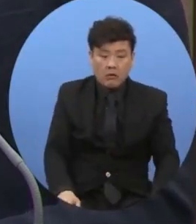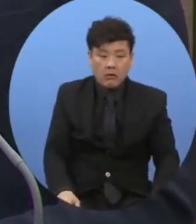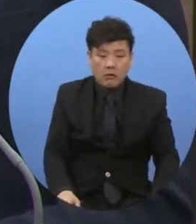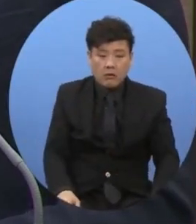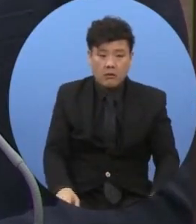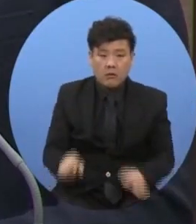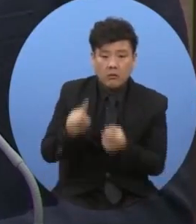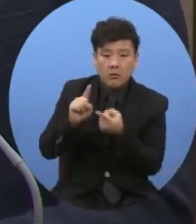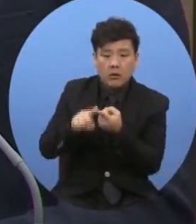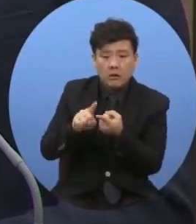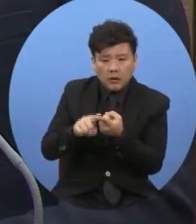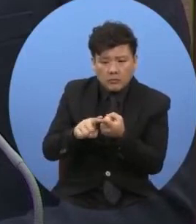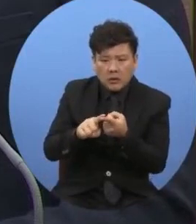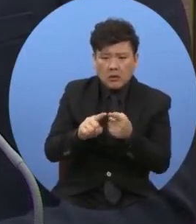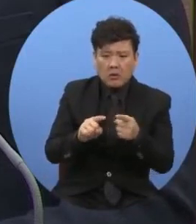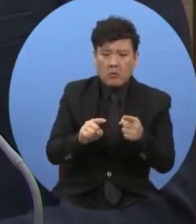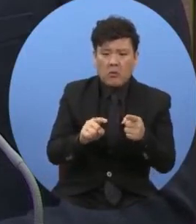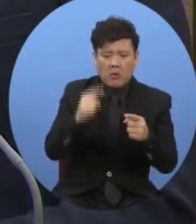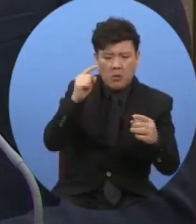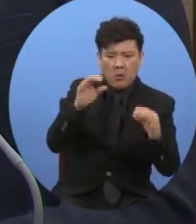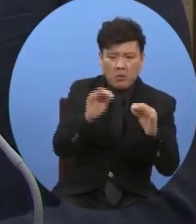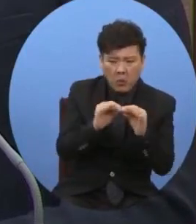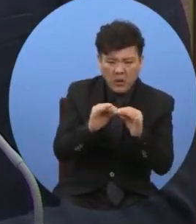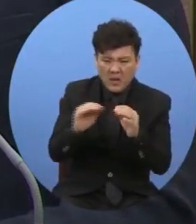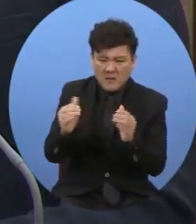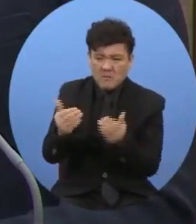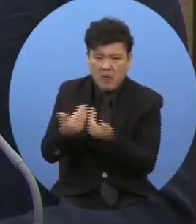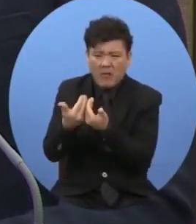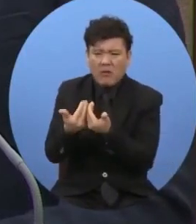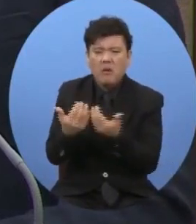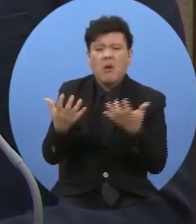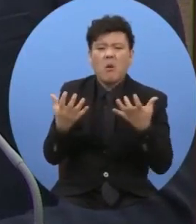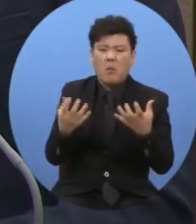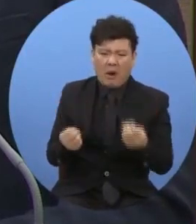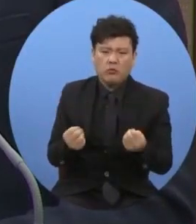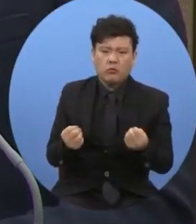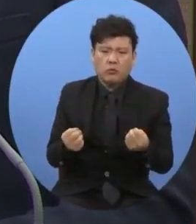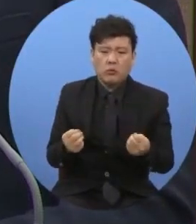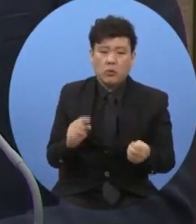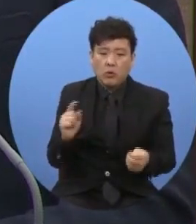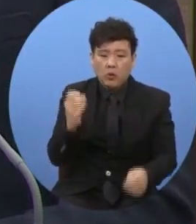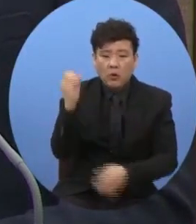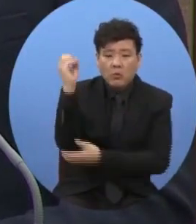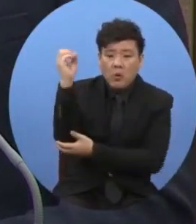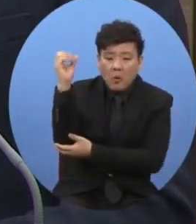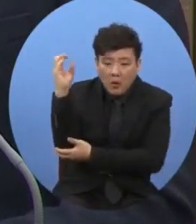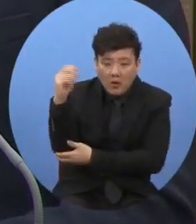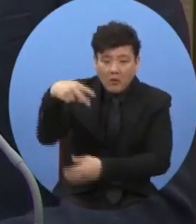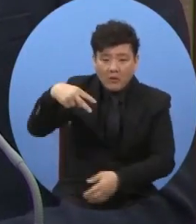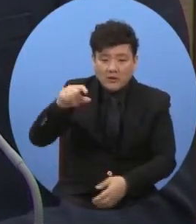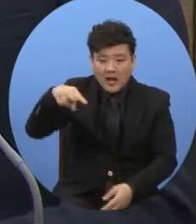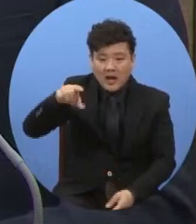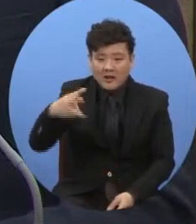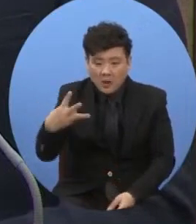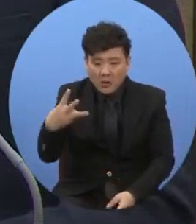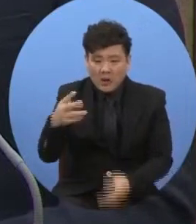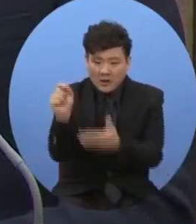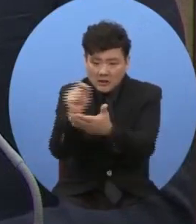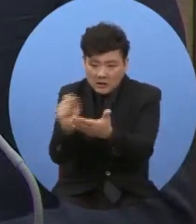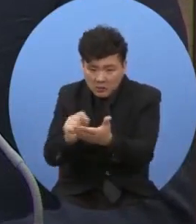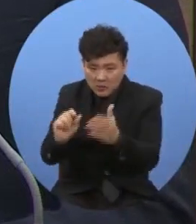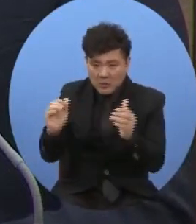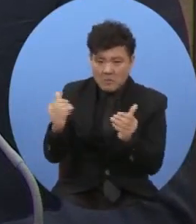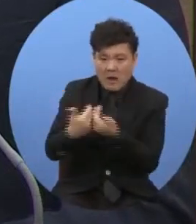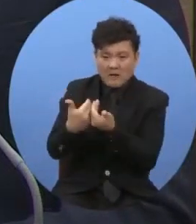대해서 찬반 양론이 꽤 거셌습니다. 아, 뭐 어떤 언론의 경우에는 사설까지 써가면서 반대를 하는 뭐